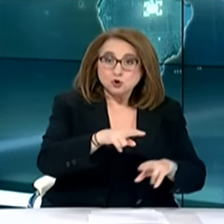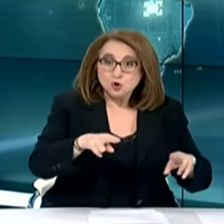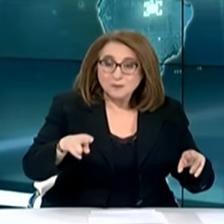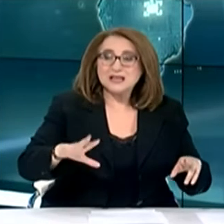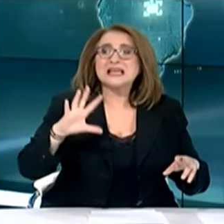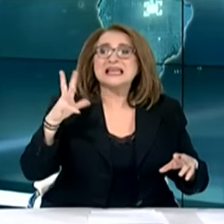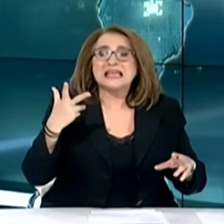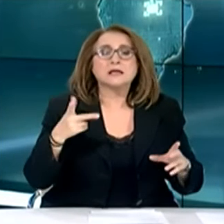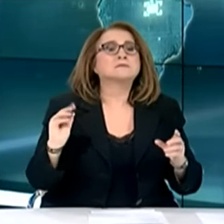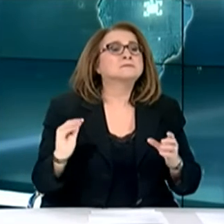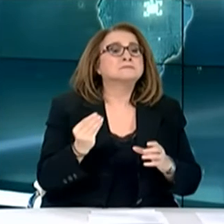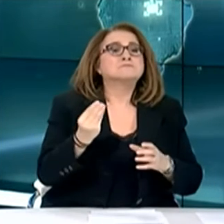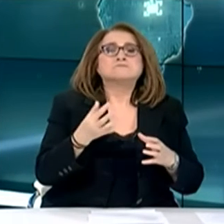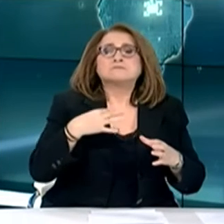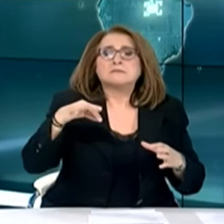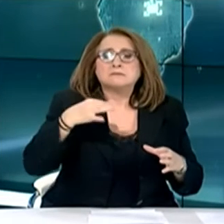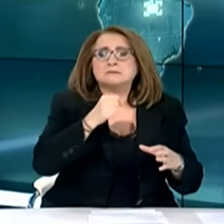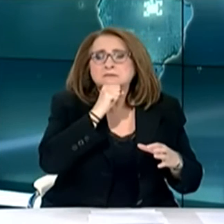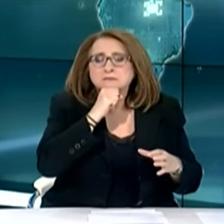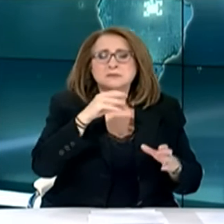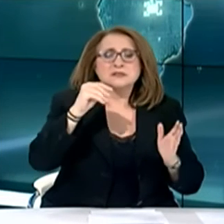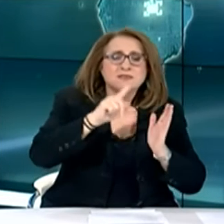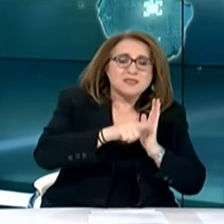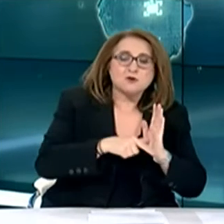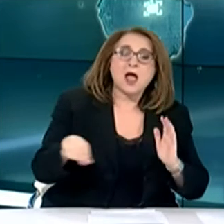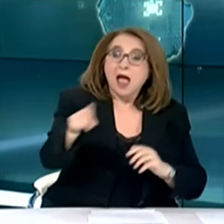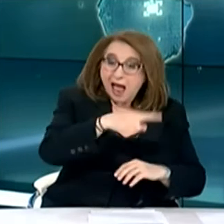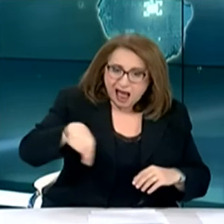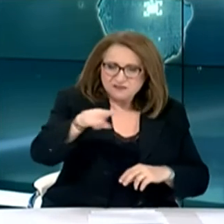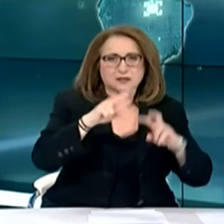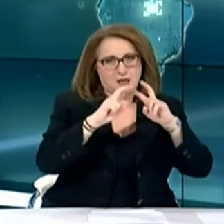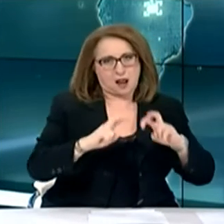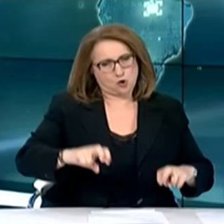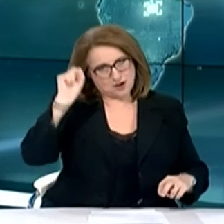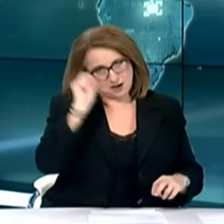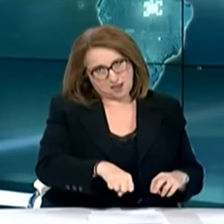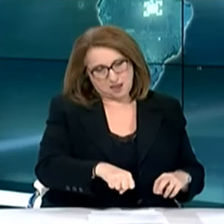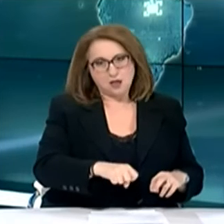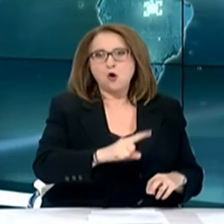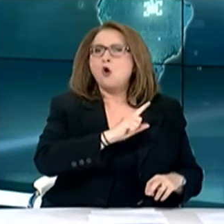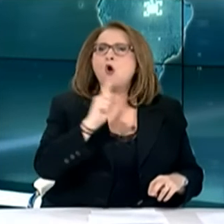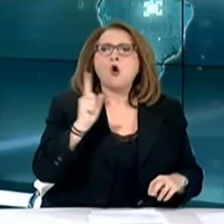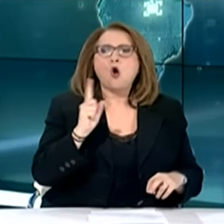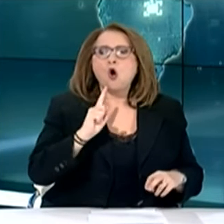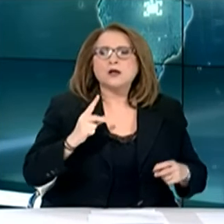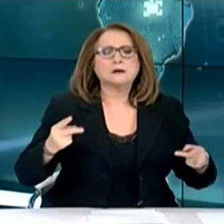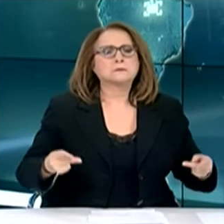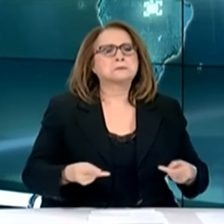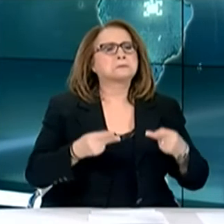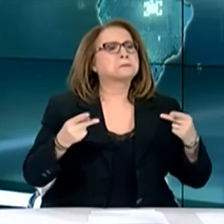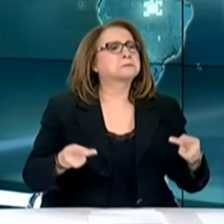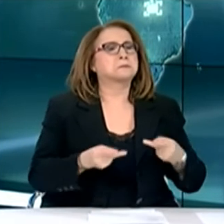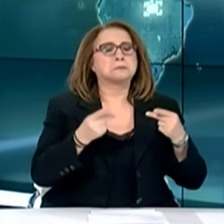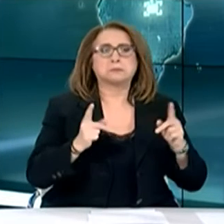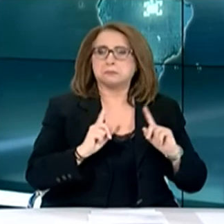σε ευπαθείς ομάδες του πληθυσμού. Δεν συστήνεται εργαστηριακός έλεγχος για το νέο κορονοϊό στα δημόσια νοσοκομεία